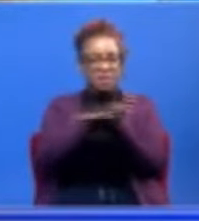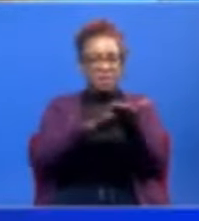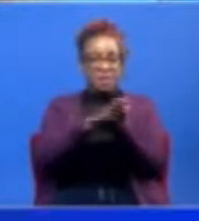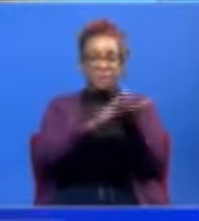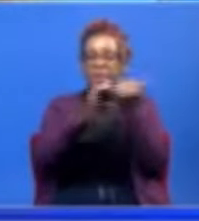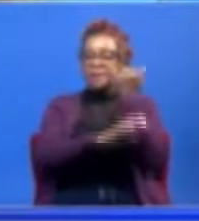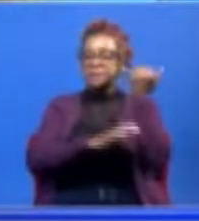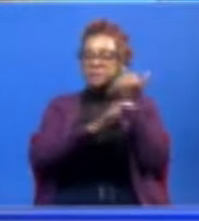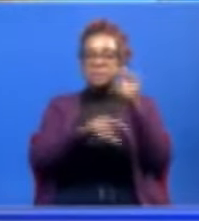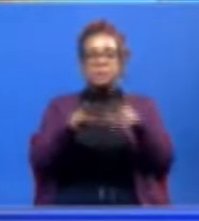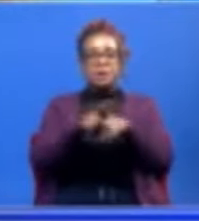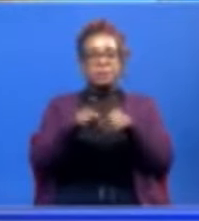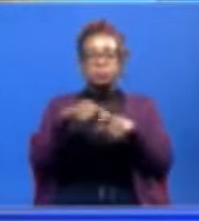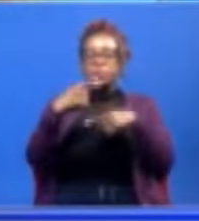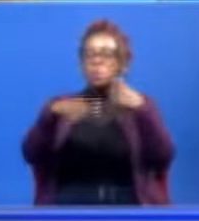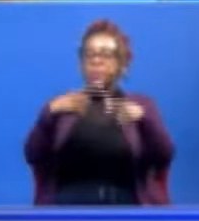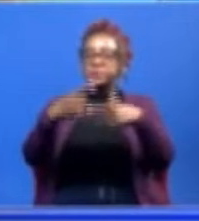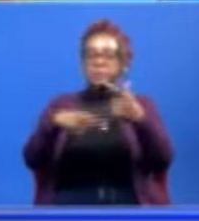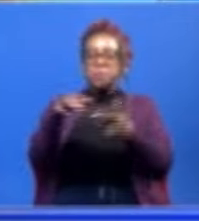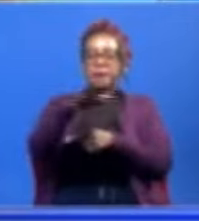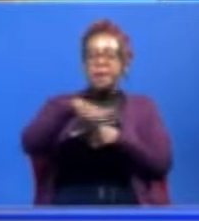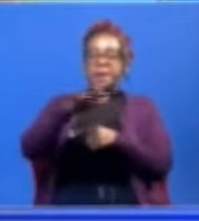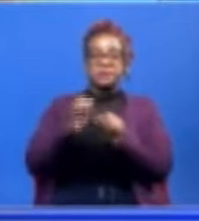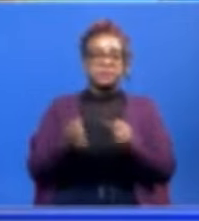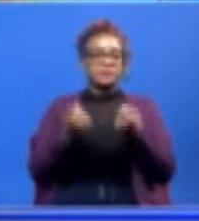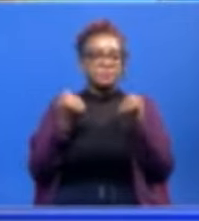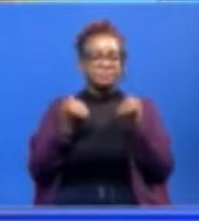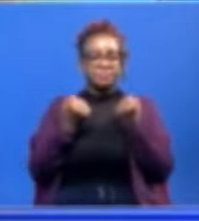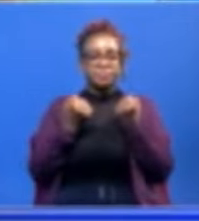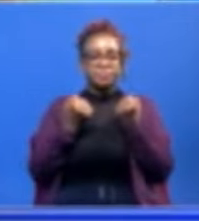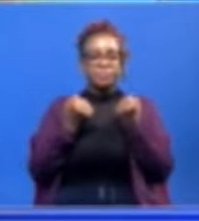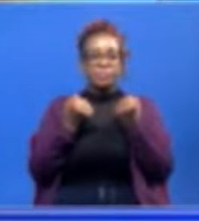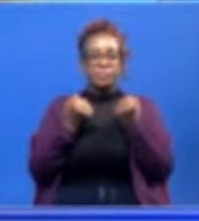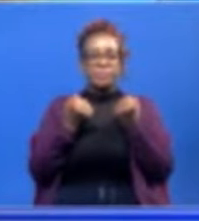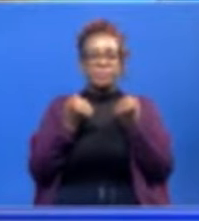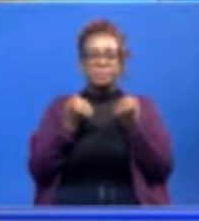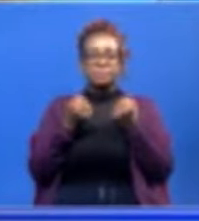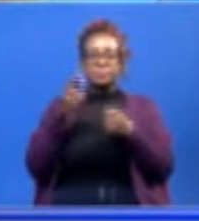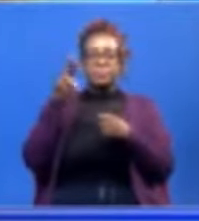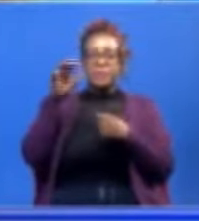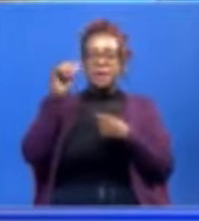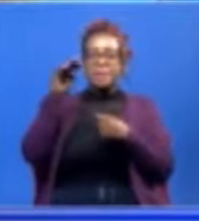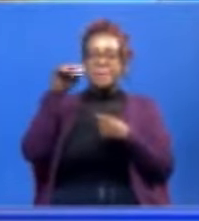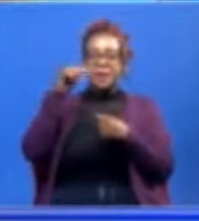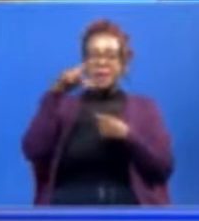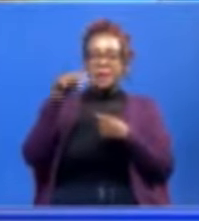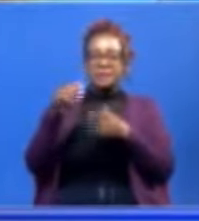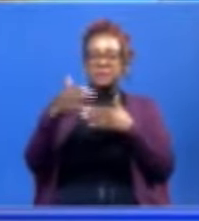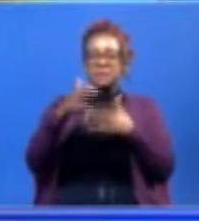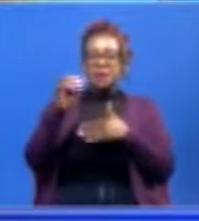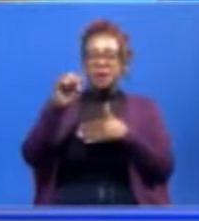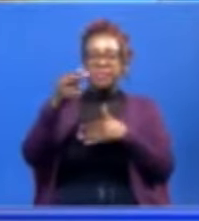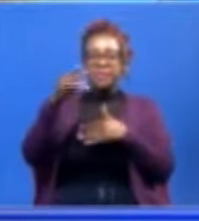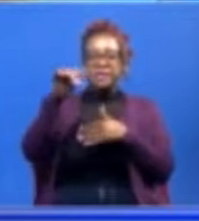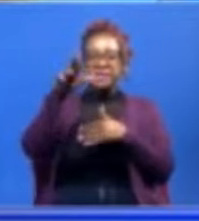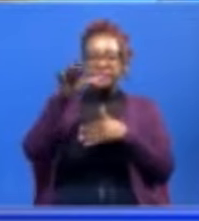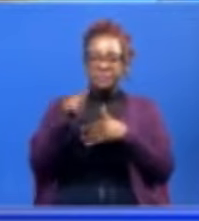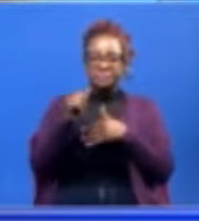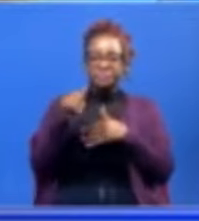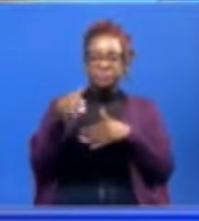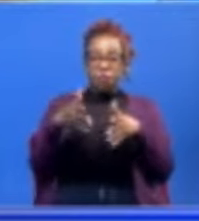au tuvuke katika maeneo yaliyo salama. Usafiri ulikatizwa katika barabara Namanga eneo la Athi River baada ya mto Tana kuvunja kingo